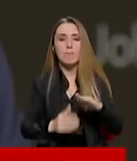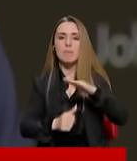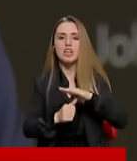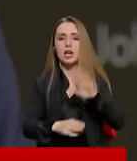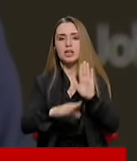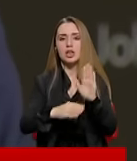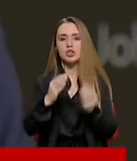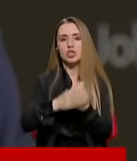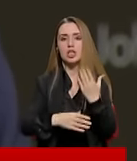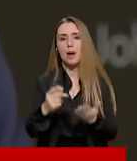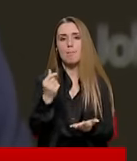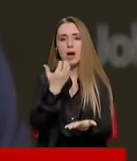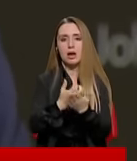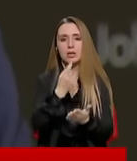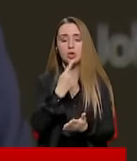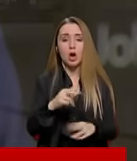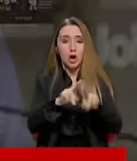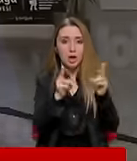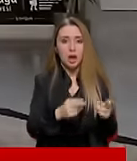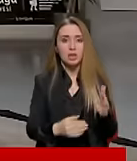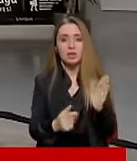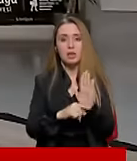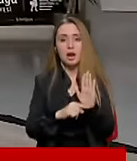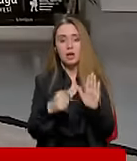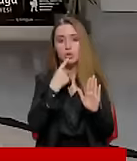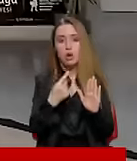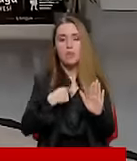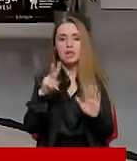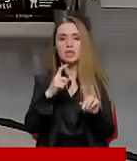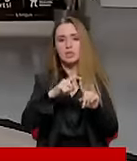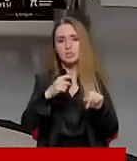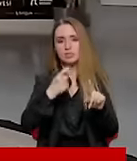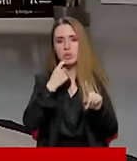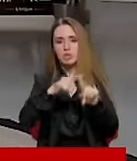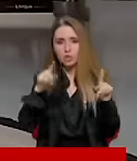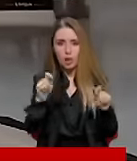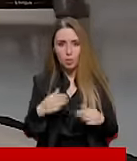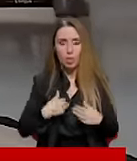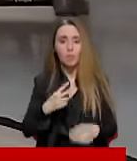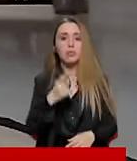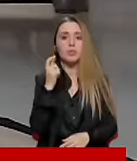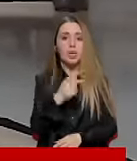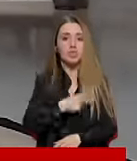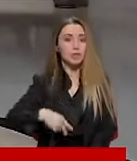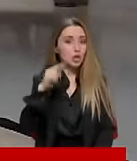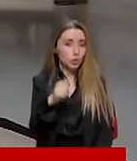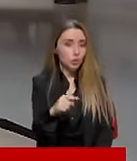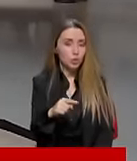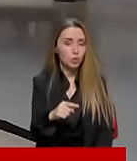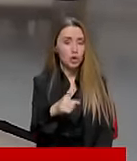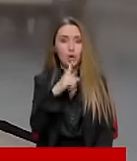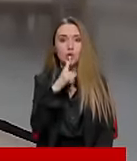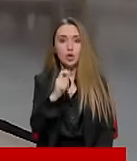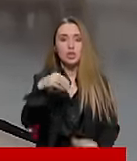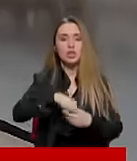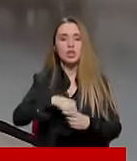yükleyeceğim diyor kantin kart diyor 2 yıldır uyguluyorum kantin kart demek ki gerçek belediyecilik bu ki vaatlerin